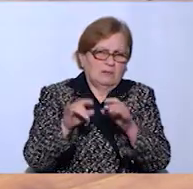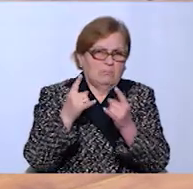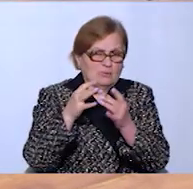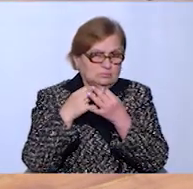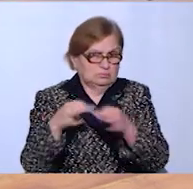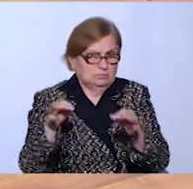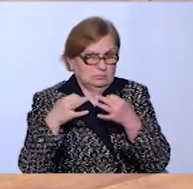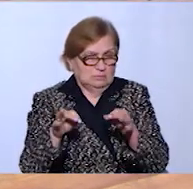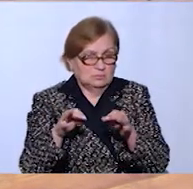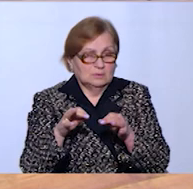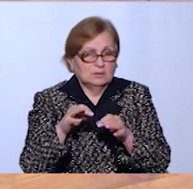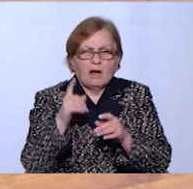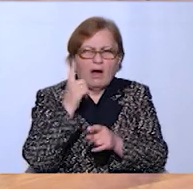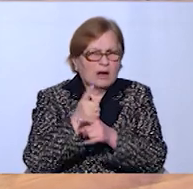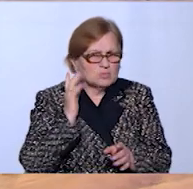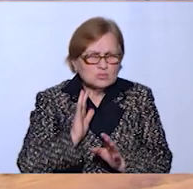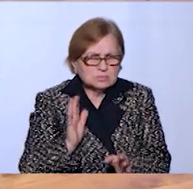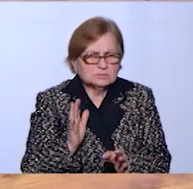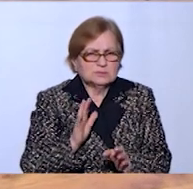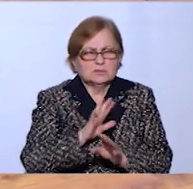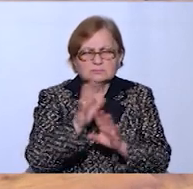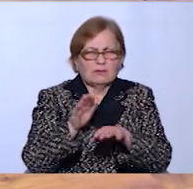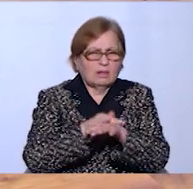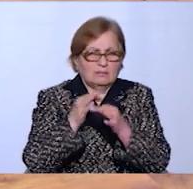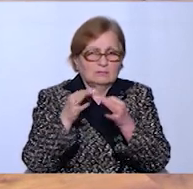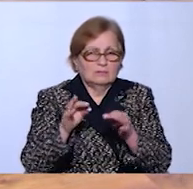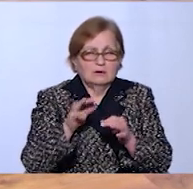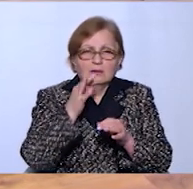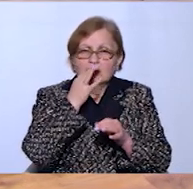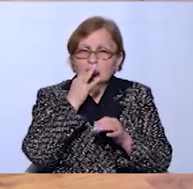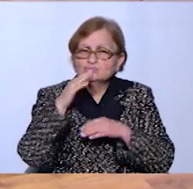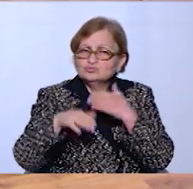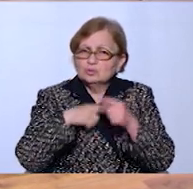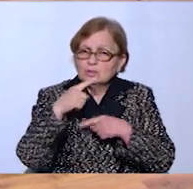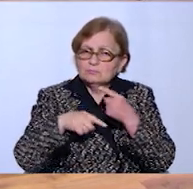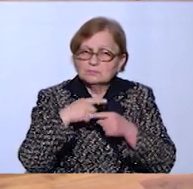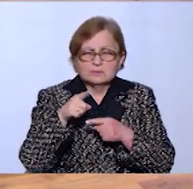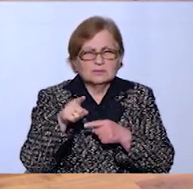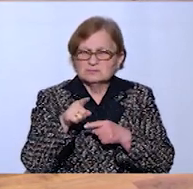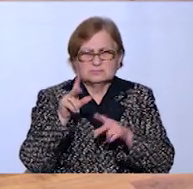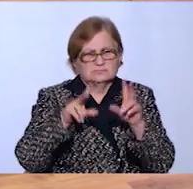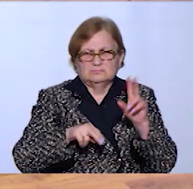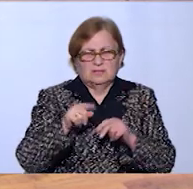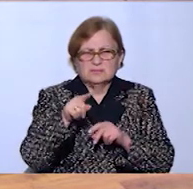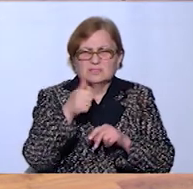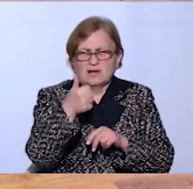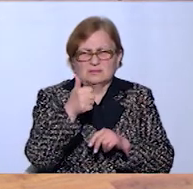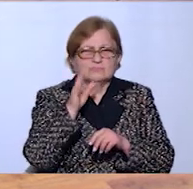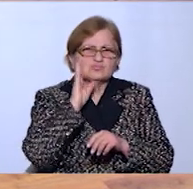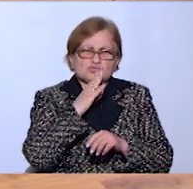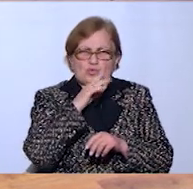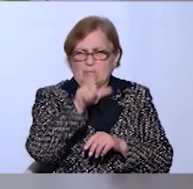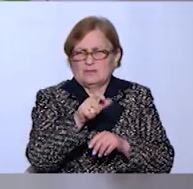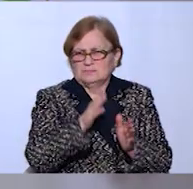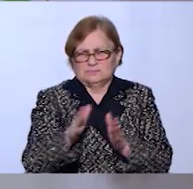პოზიტიური მშობელი ალბათ იცავს ბალანს კონტროლსა და სიყვარულს შორის, არჩევანის უფლების მიცემას შორის.